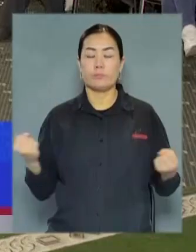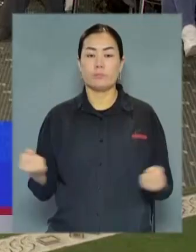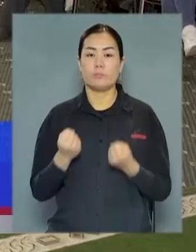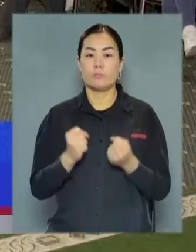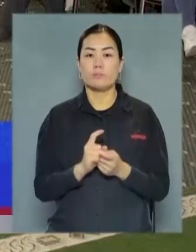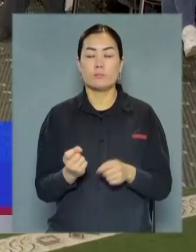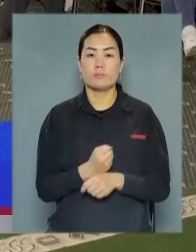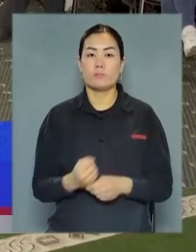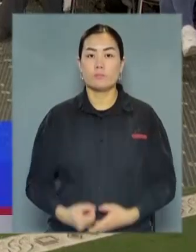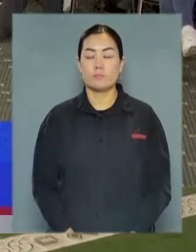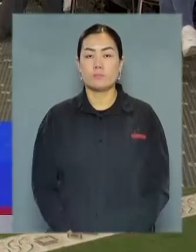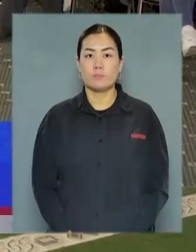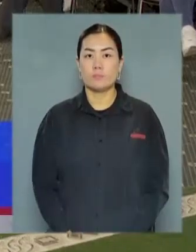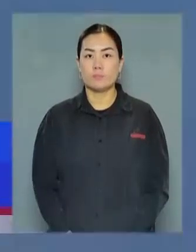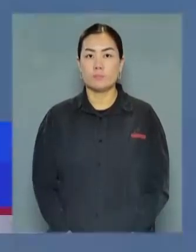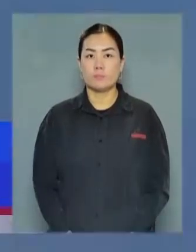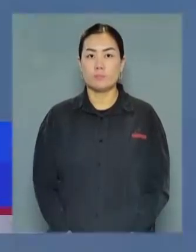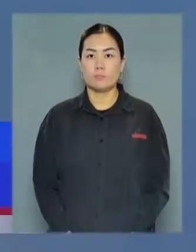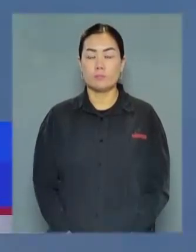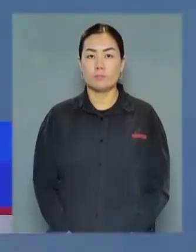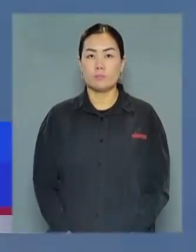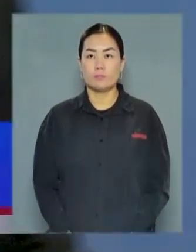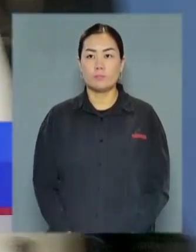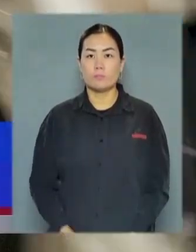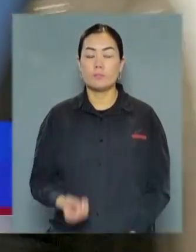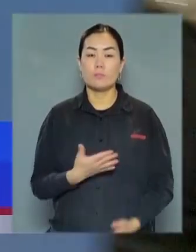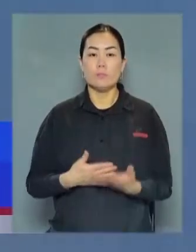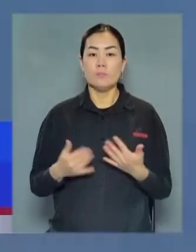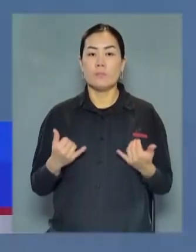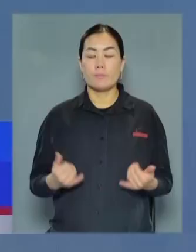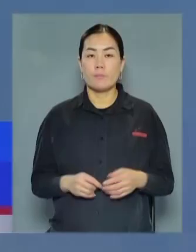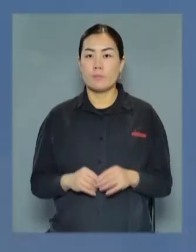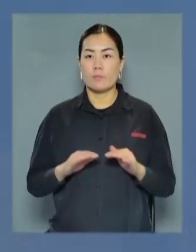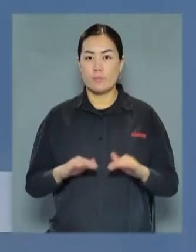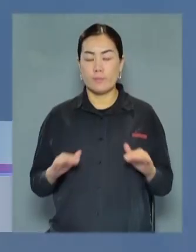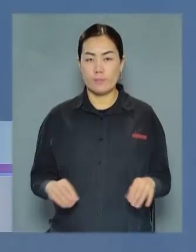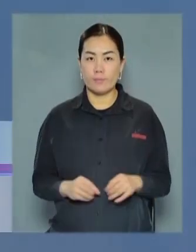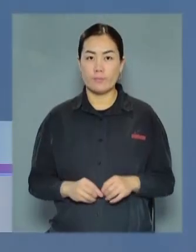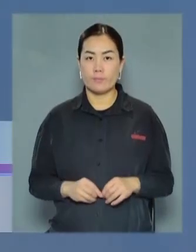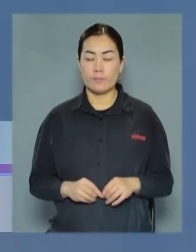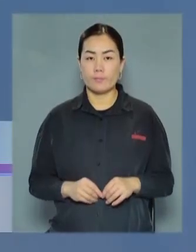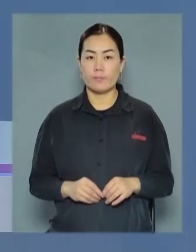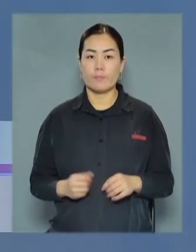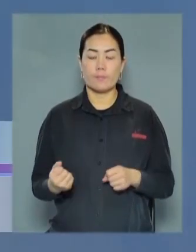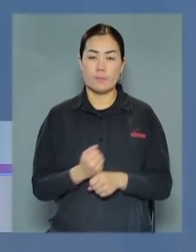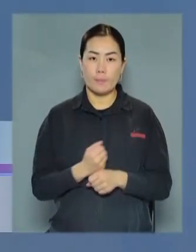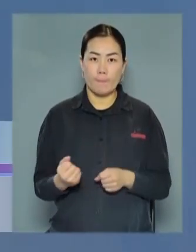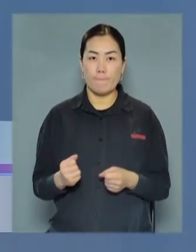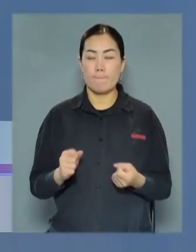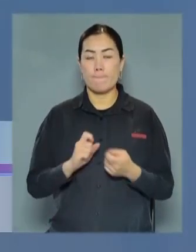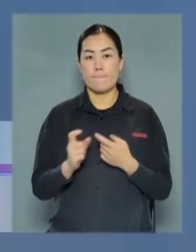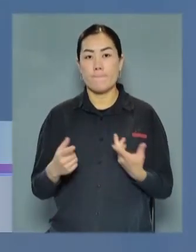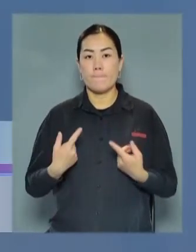поддержку борьбы с насилием К сожалению в обществе среди детей есть факты лудомания